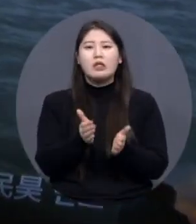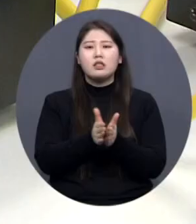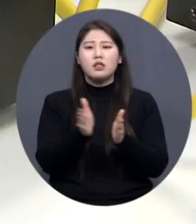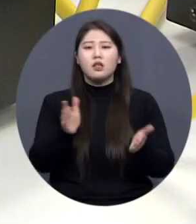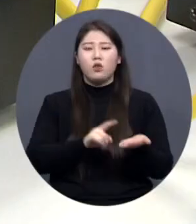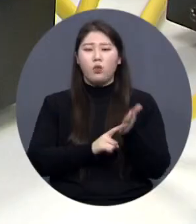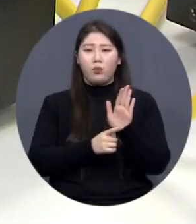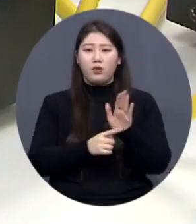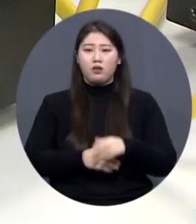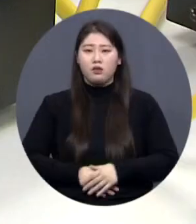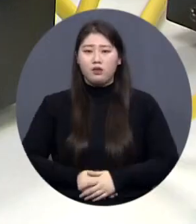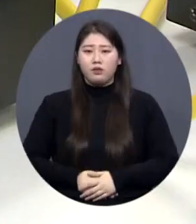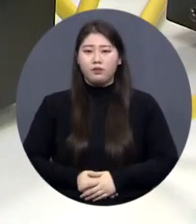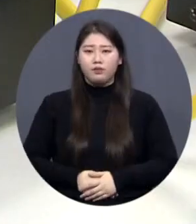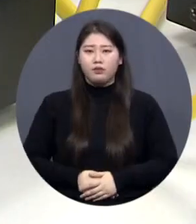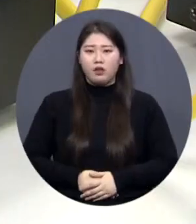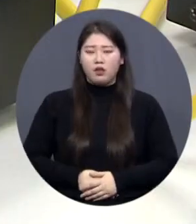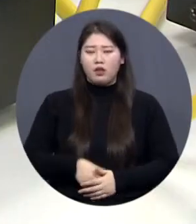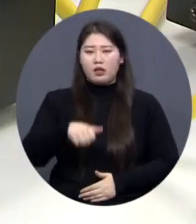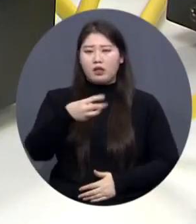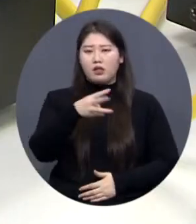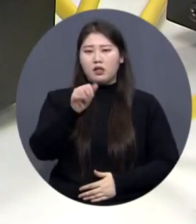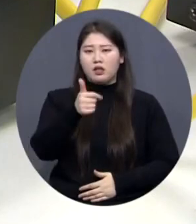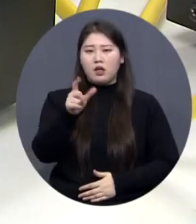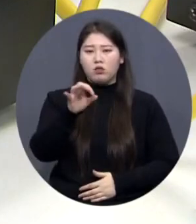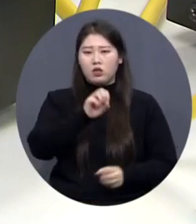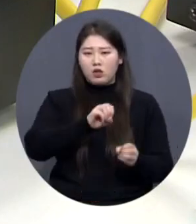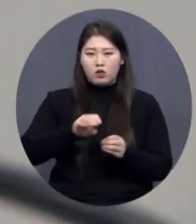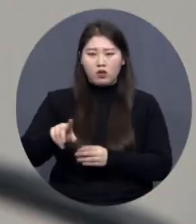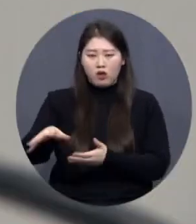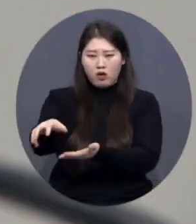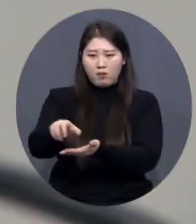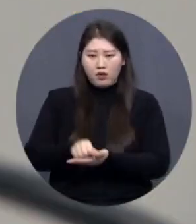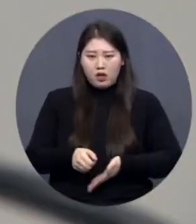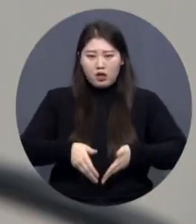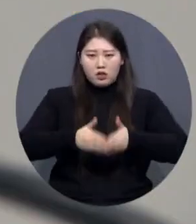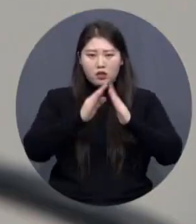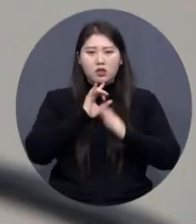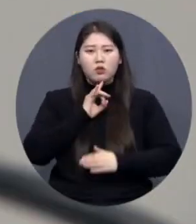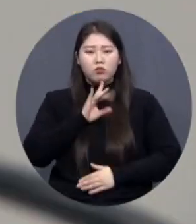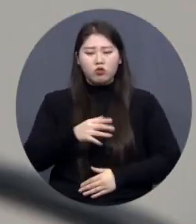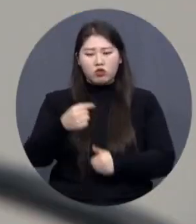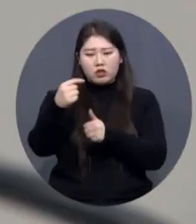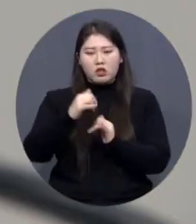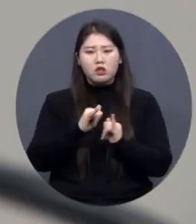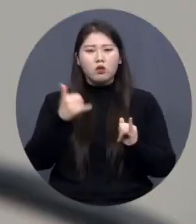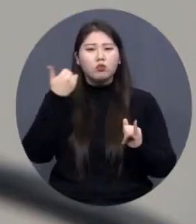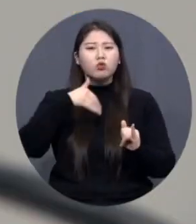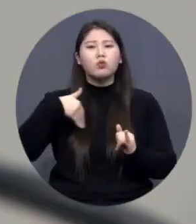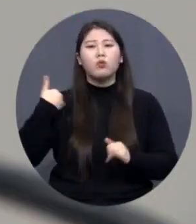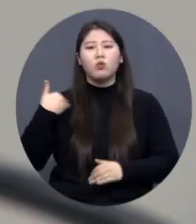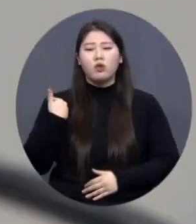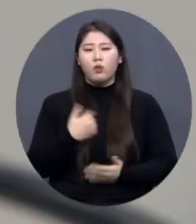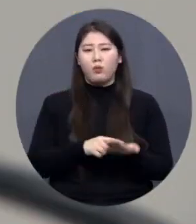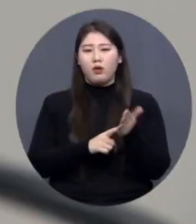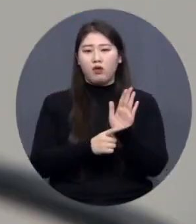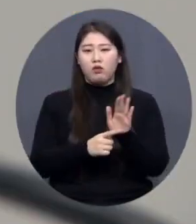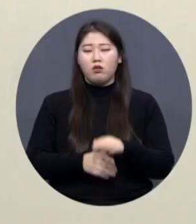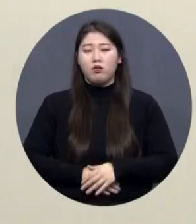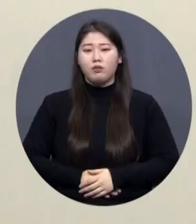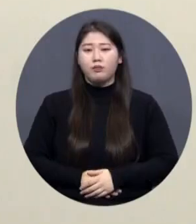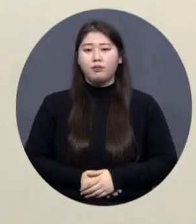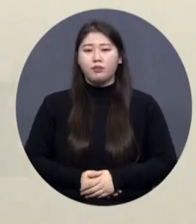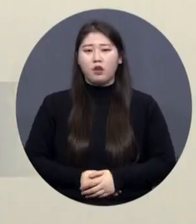밝혔습니다 클린하우스에 던져놓은 중계기를 받아 설치만 했을뿐 지시한 사람은 모른다고 진술했습니다